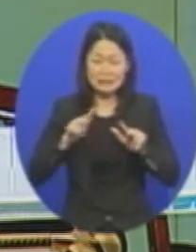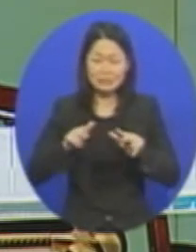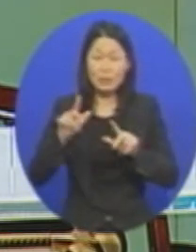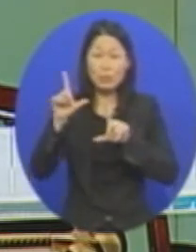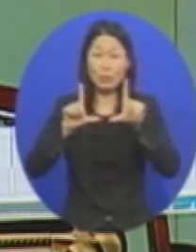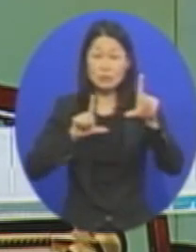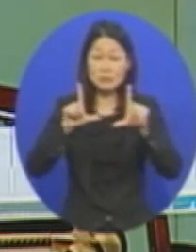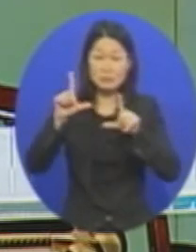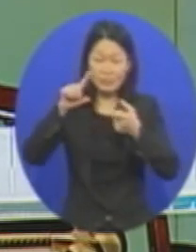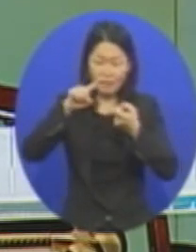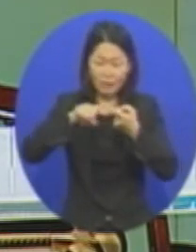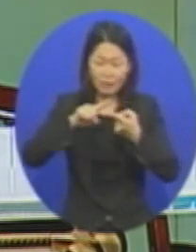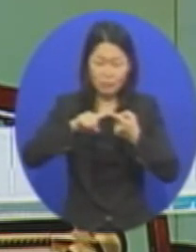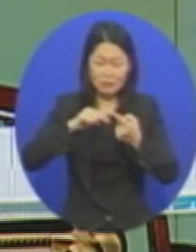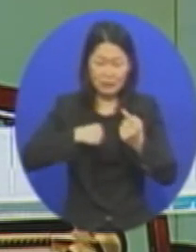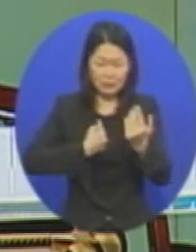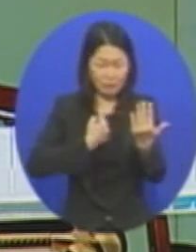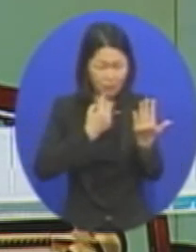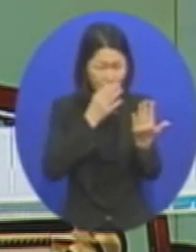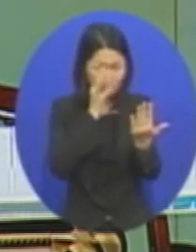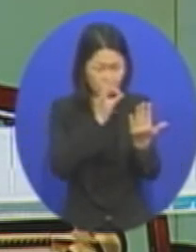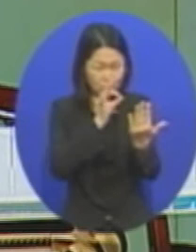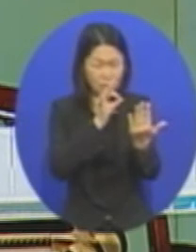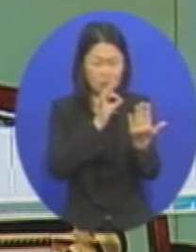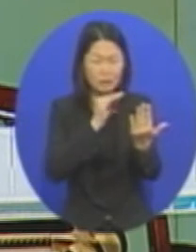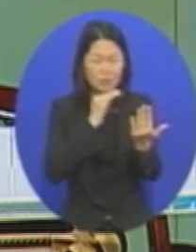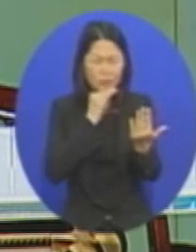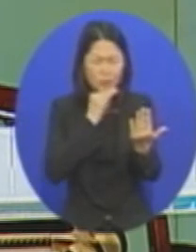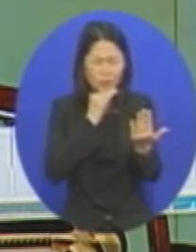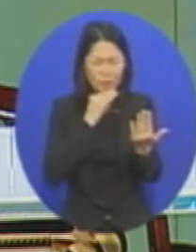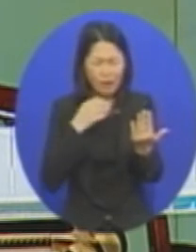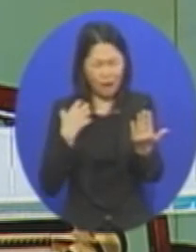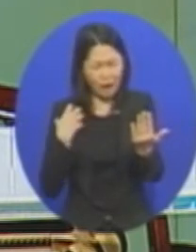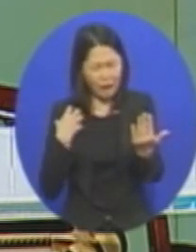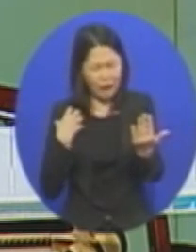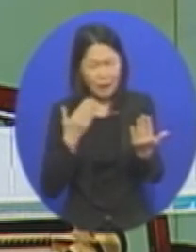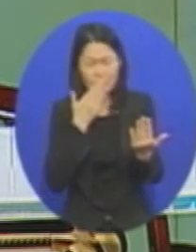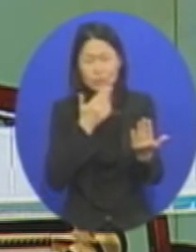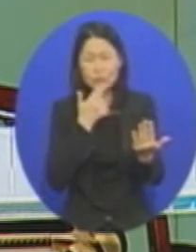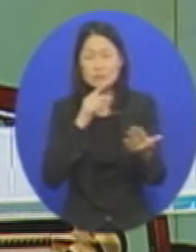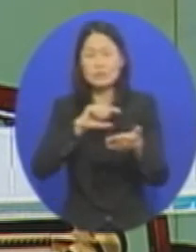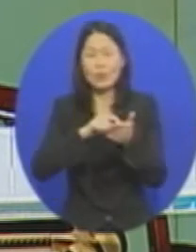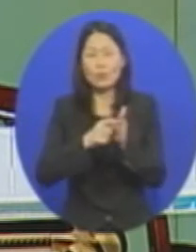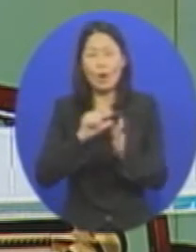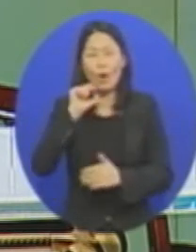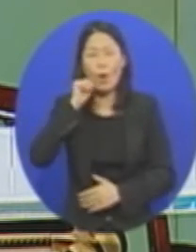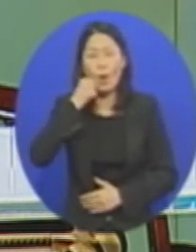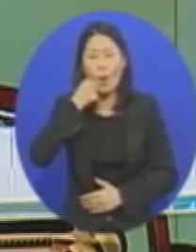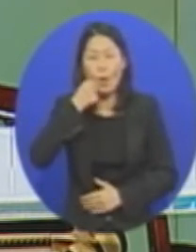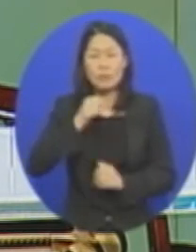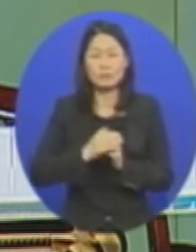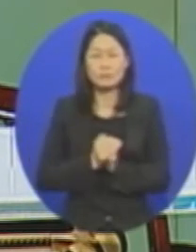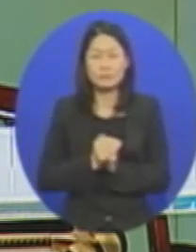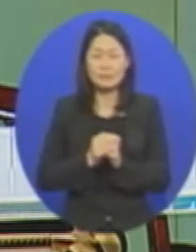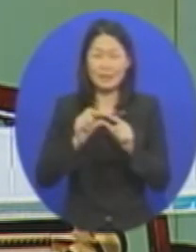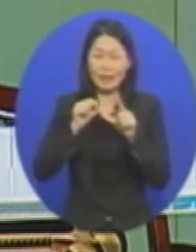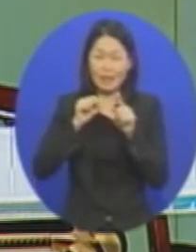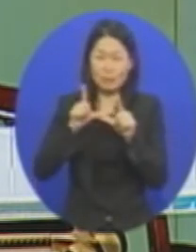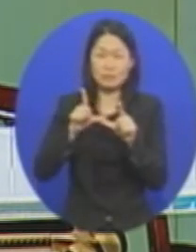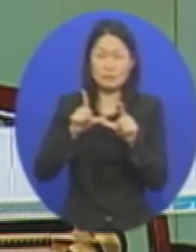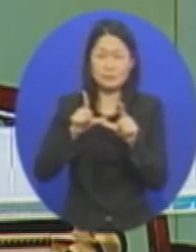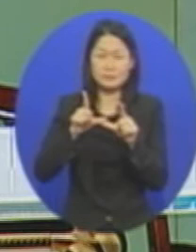모습을 그대로 본다는 것이 도무지 감당할 수가 없는 어려움이 어때요 대부분